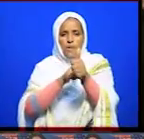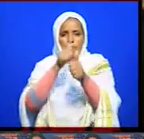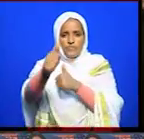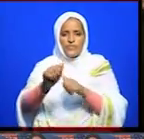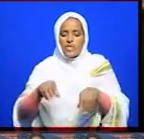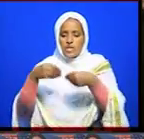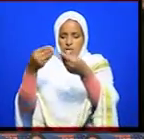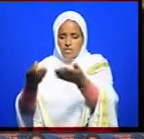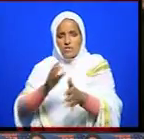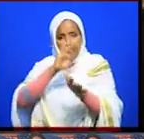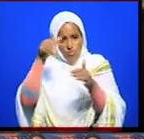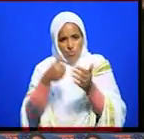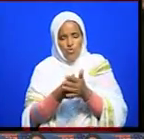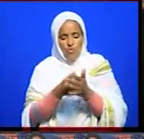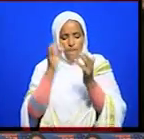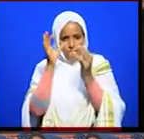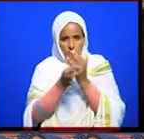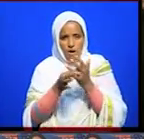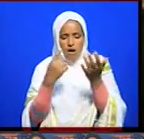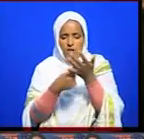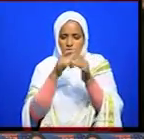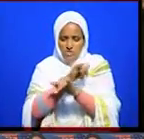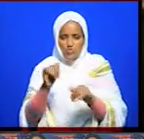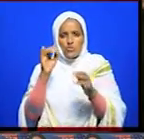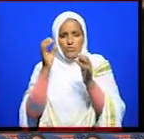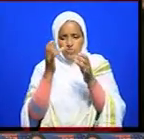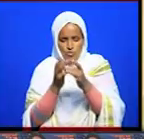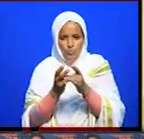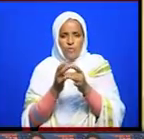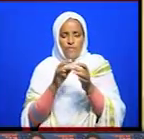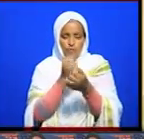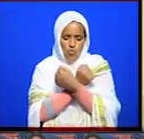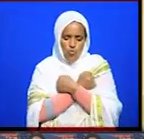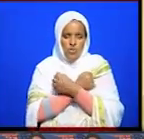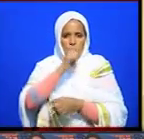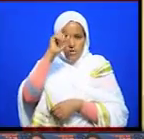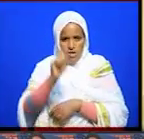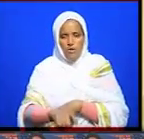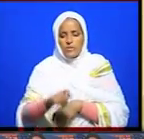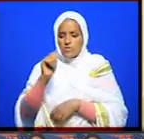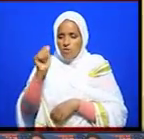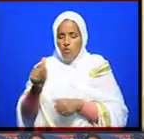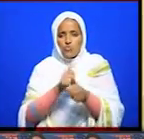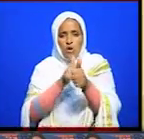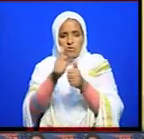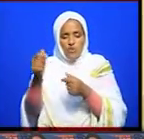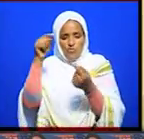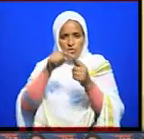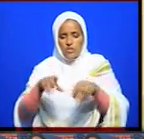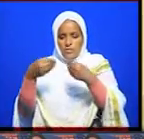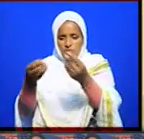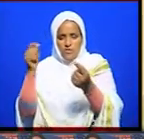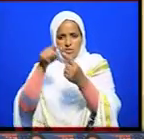ራሱንም አሳልፎ እንደሰጠላት ሁሉ ባል እንዲሁ ሚስቱን መውደድ እንዳለበት ራሱን